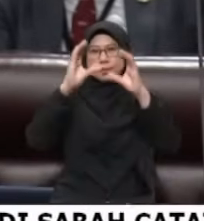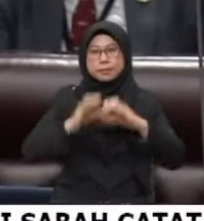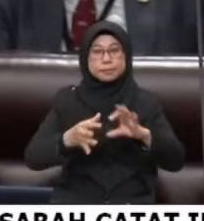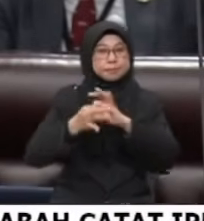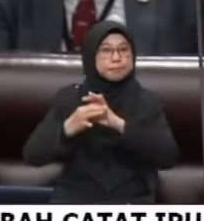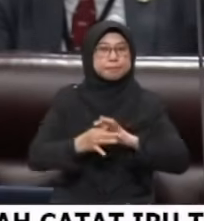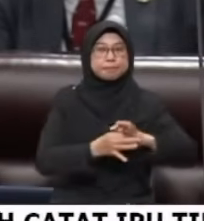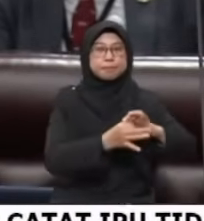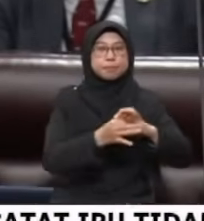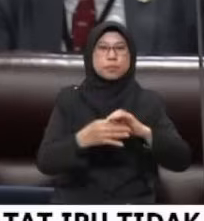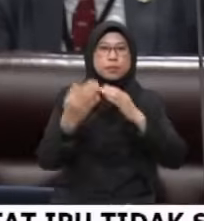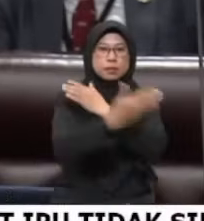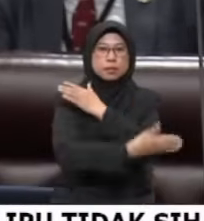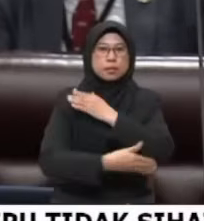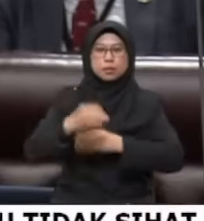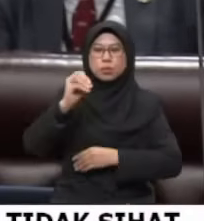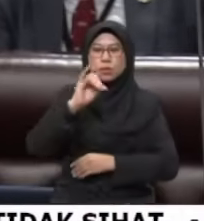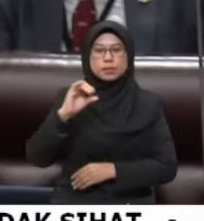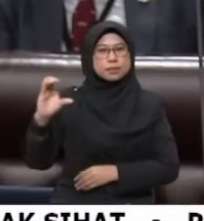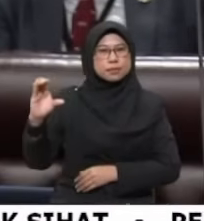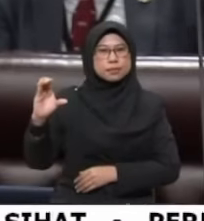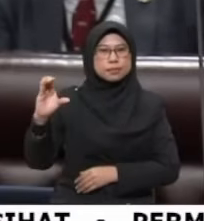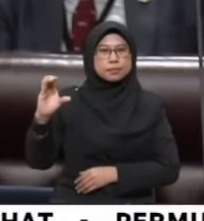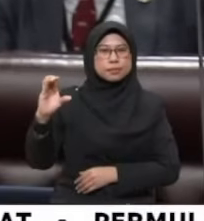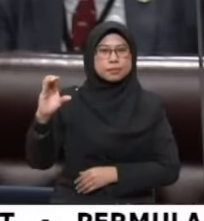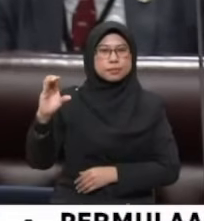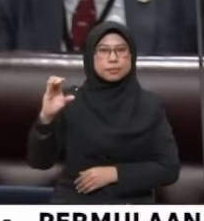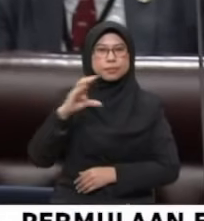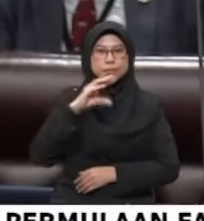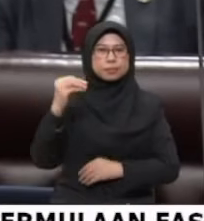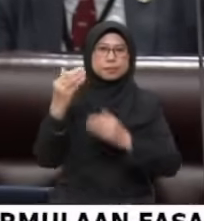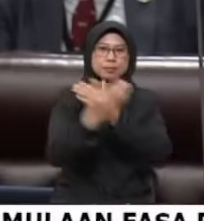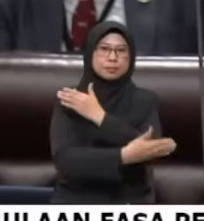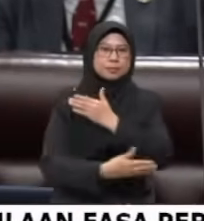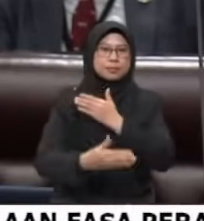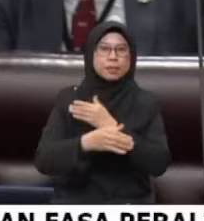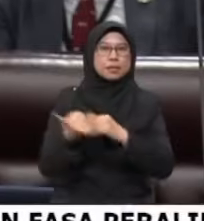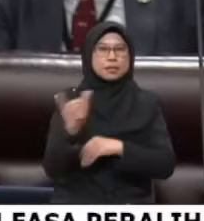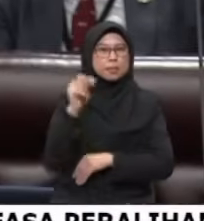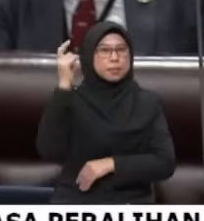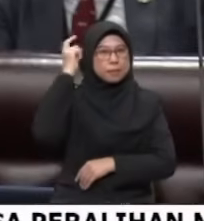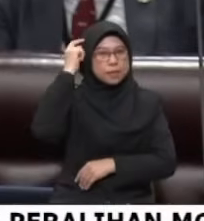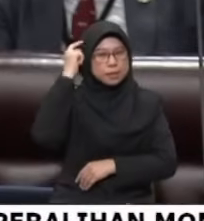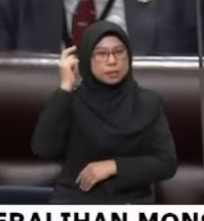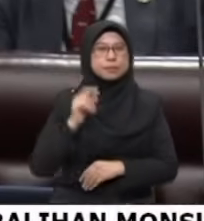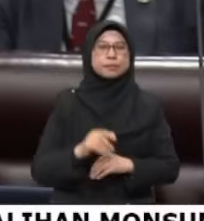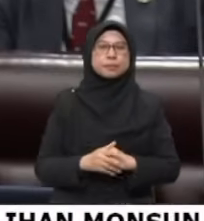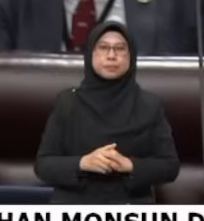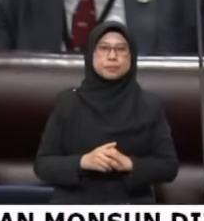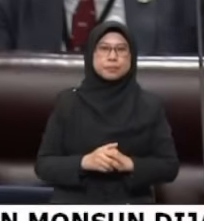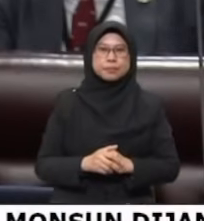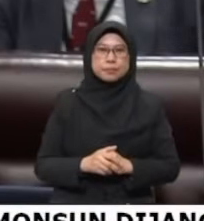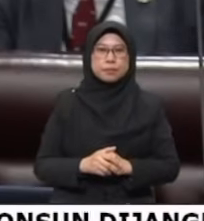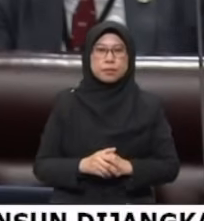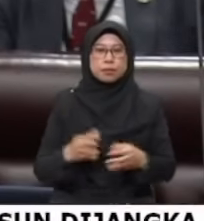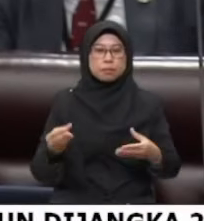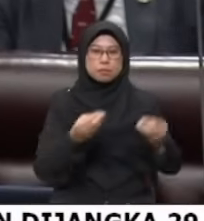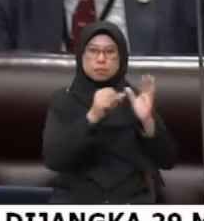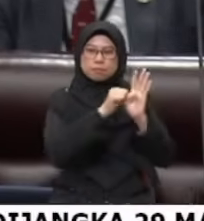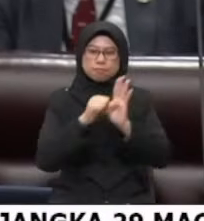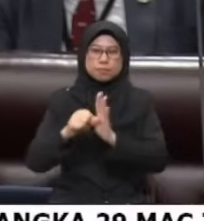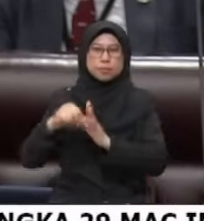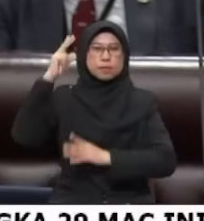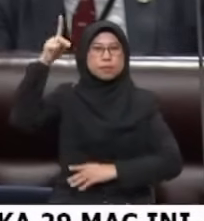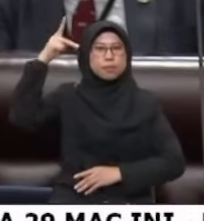kerjasamat dengan negara-negara oic dan negara-negara sepemikiran iaitu likeeminded countries memberi tekanan